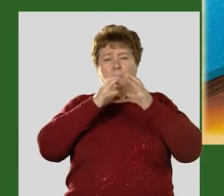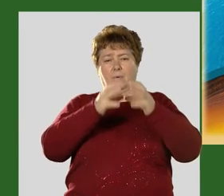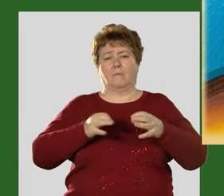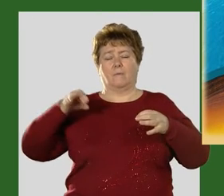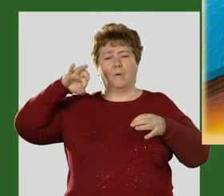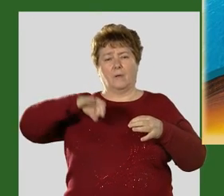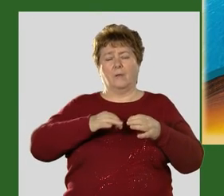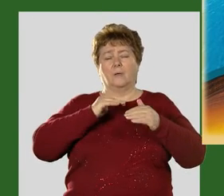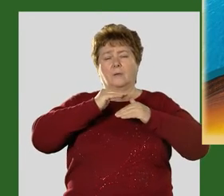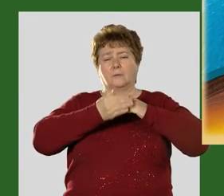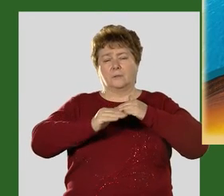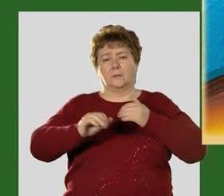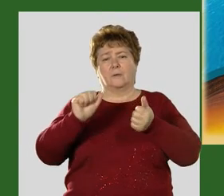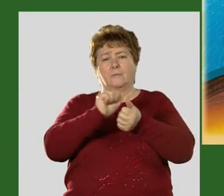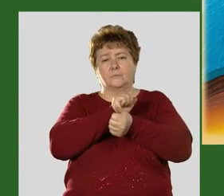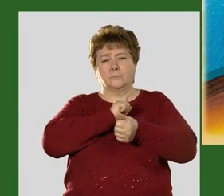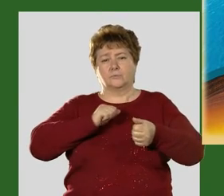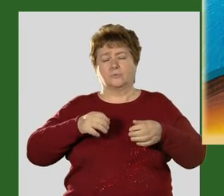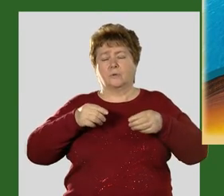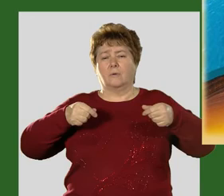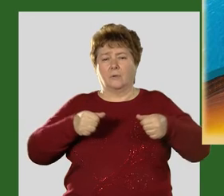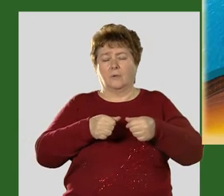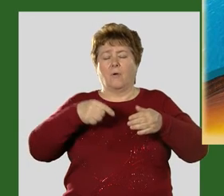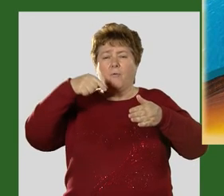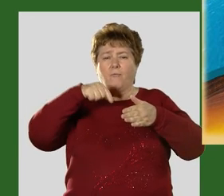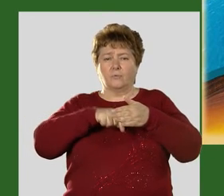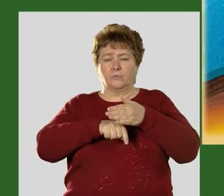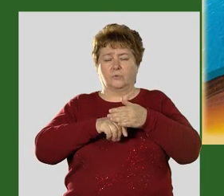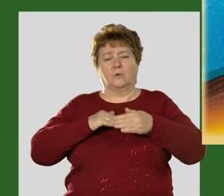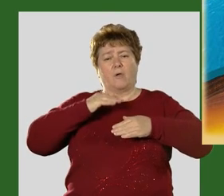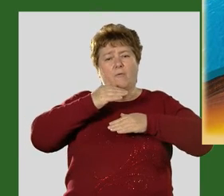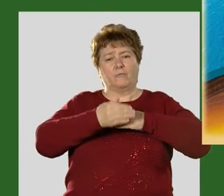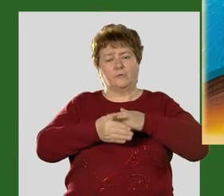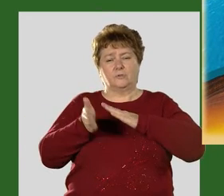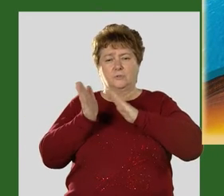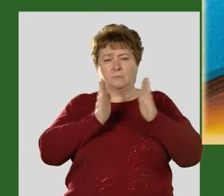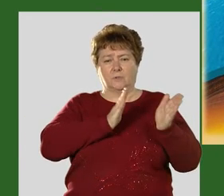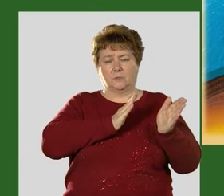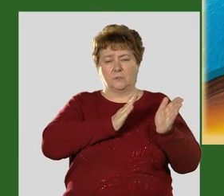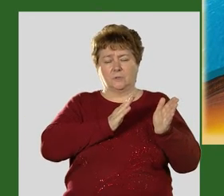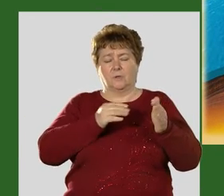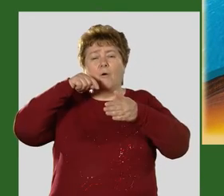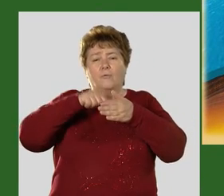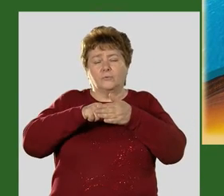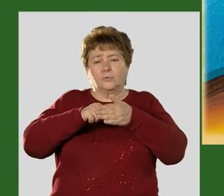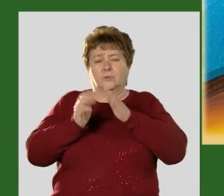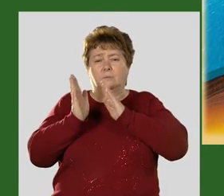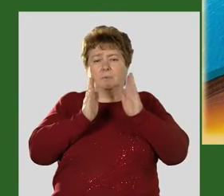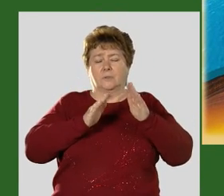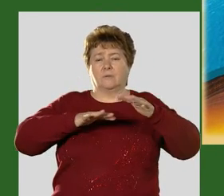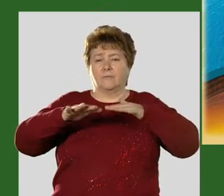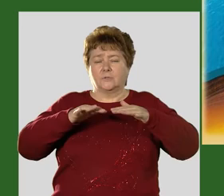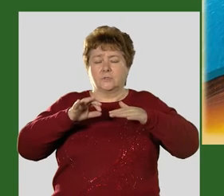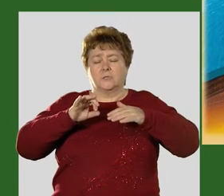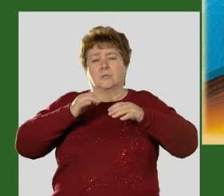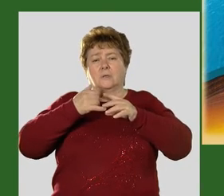океана, как и на рельеф суши, влияют и внутренние, и внешние процессы. Внутренние процессы